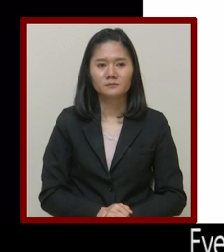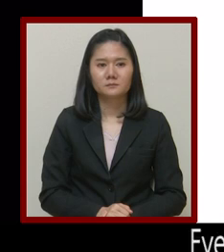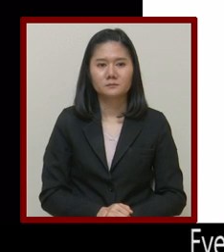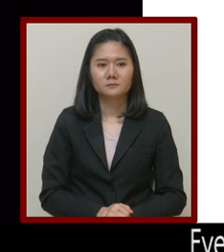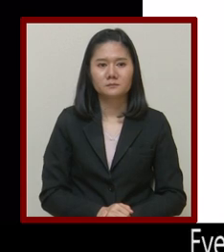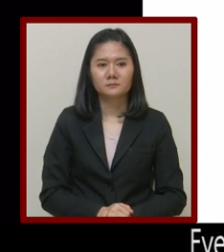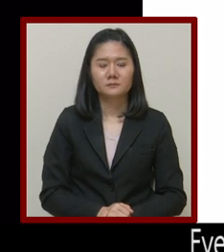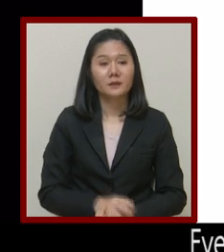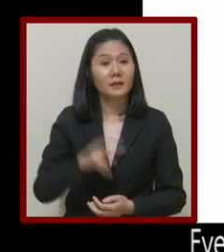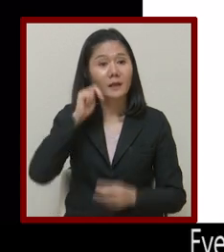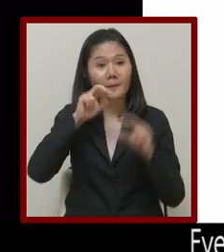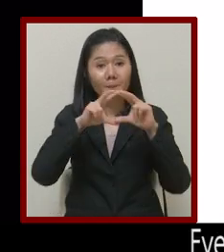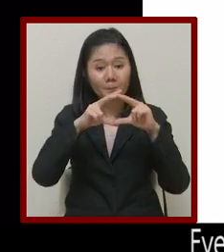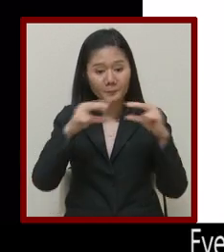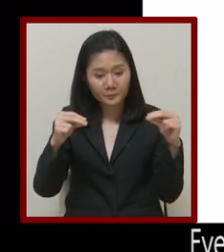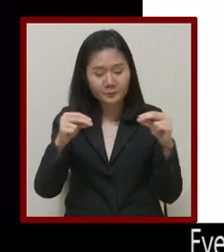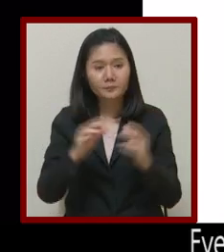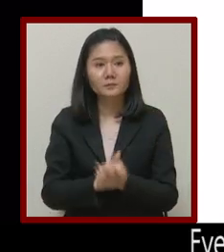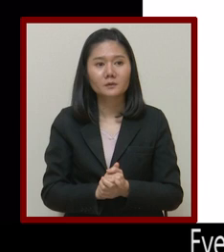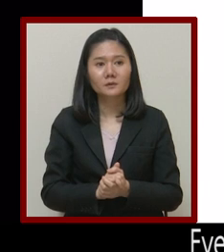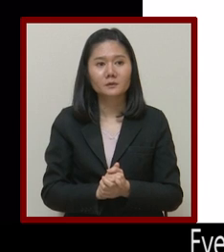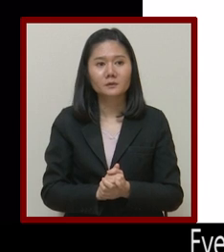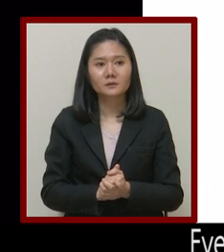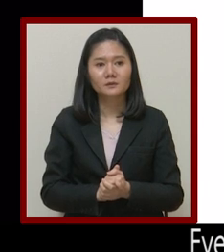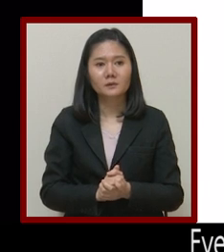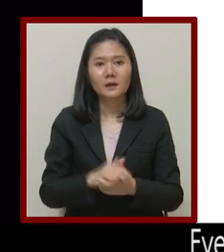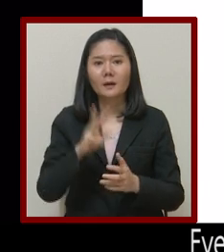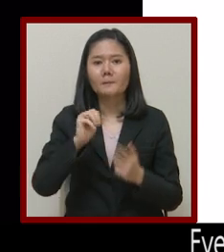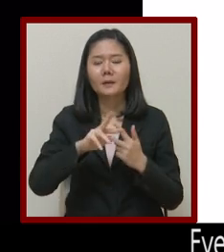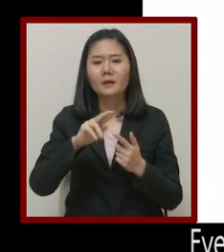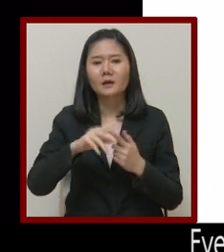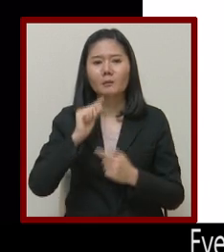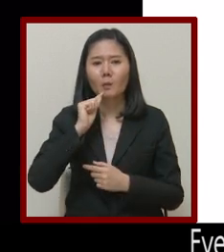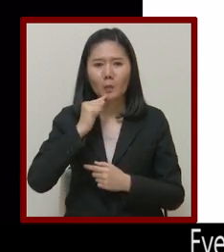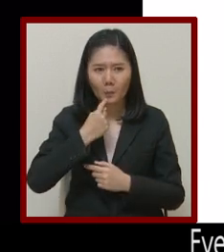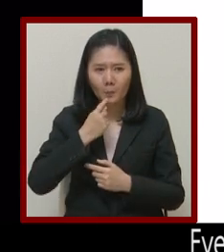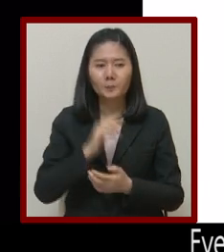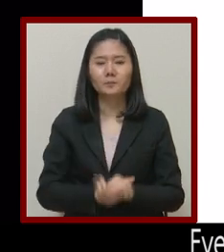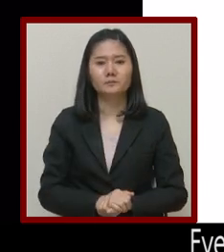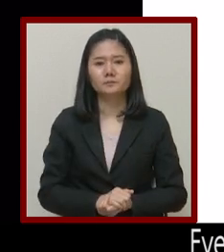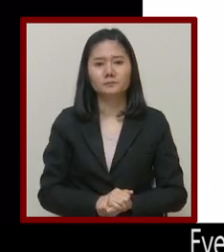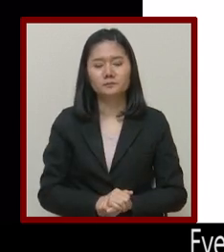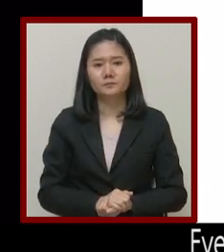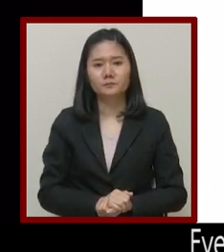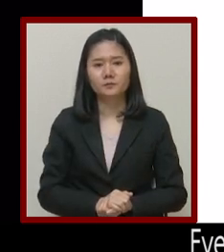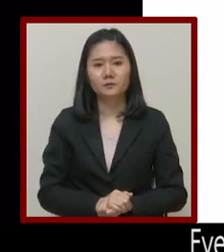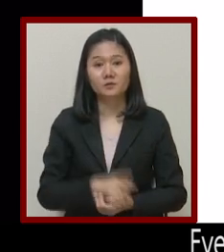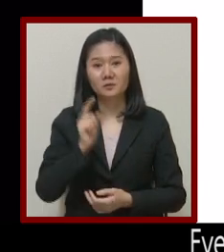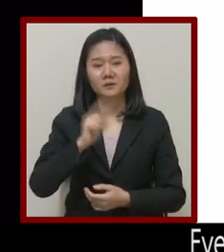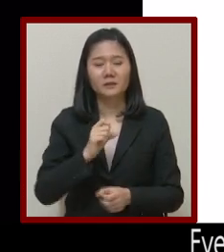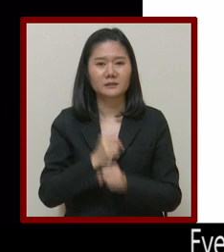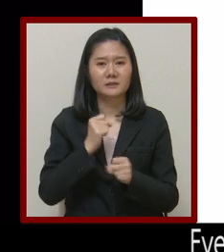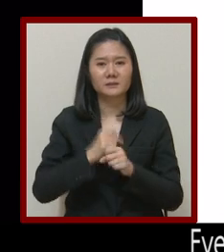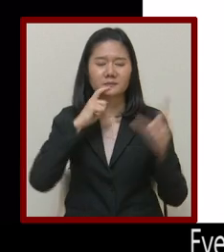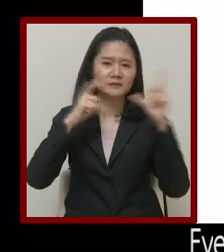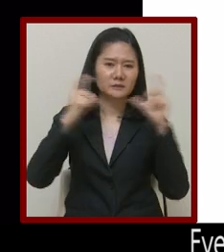แม้กระทั่งน้ำมะระขี้นกเห็นไหมรสชาติพอพูดถึงมะระเป็นยังไง ขม ขมมากเราจะต้องทำหน้